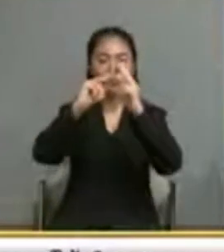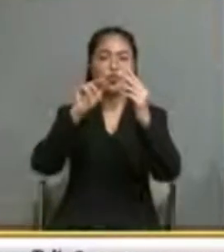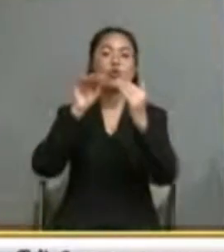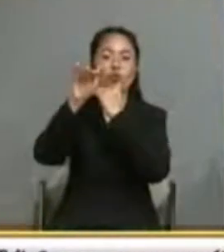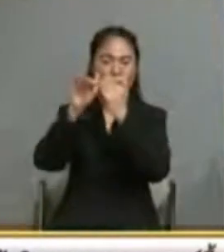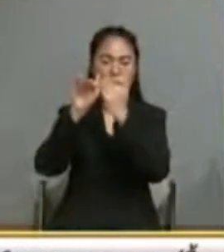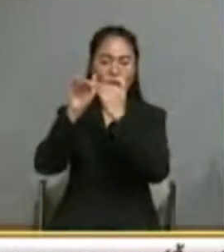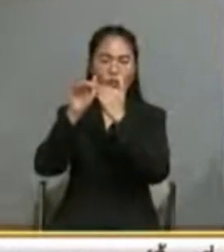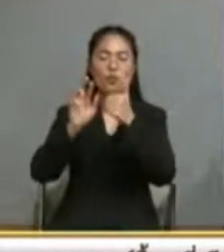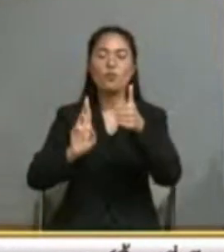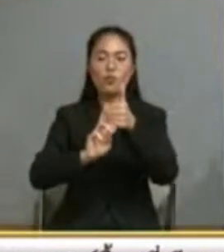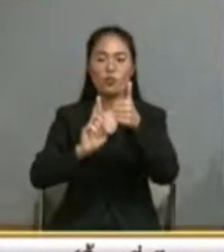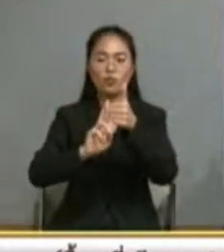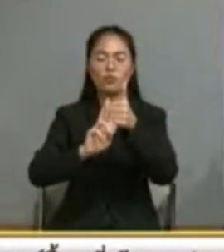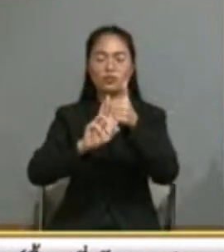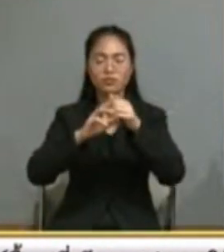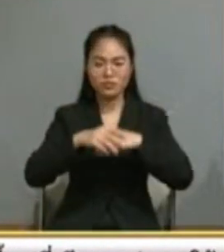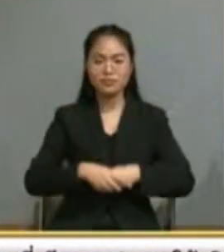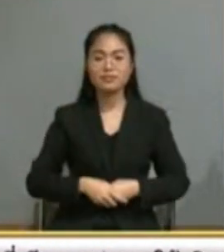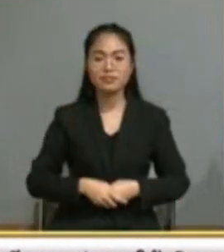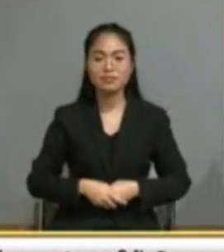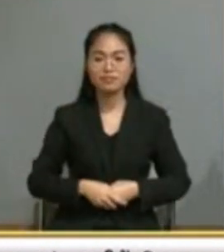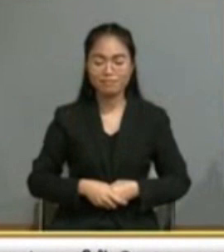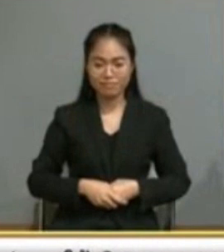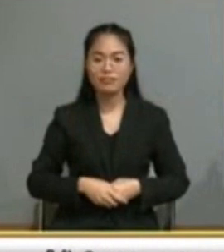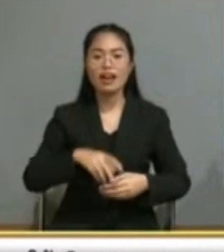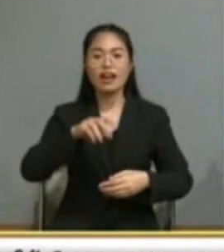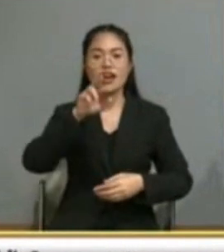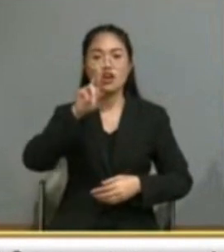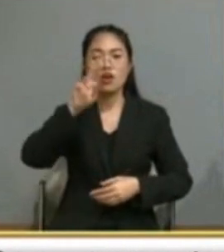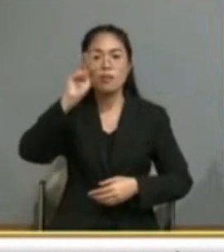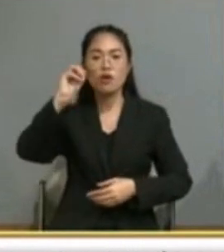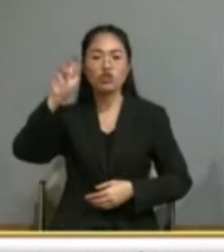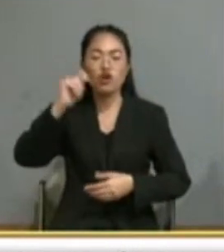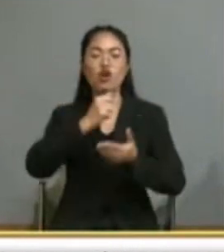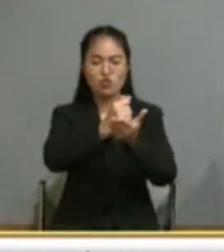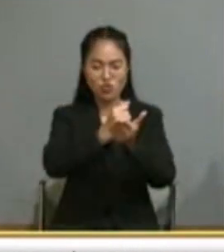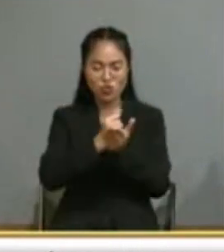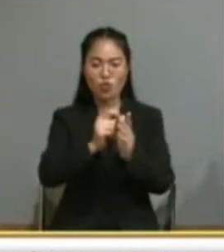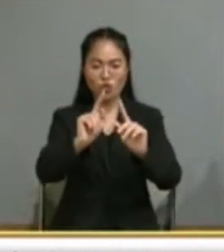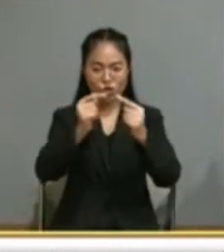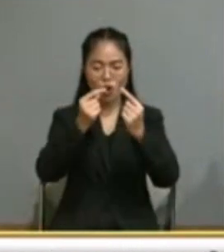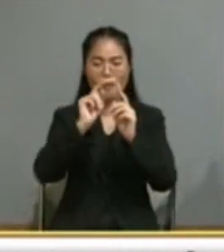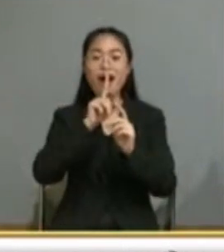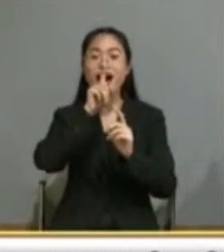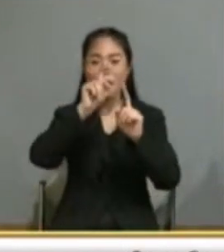นะครั วัสดีครับเชิญทรำตีครับ คำถามแรกครับ